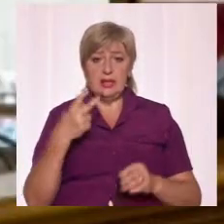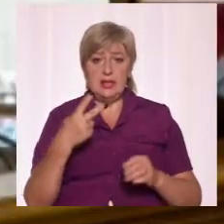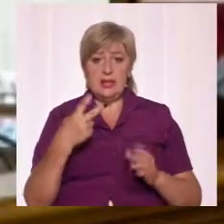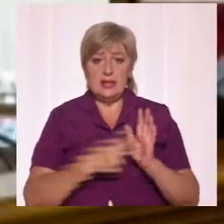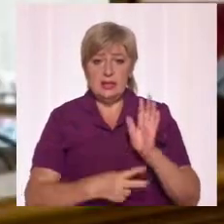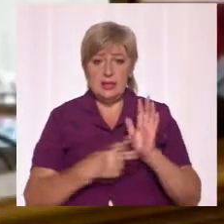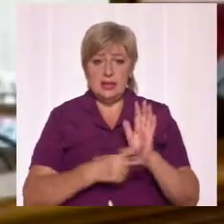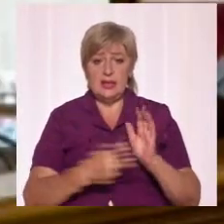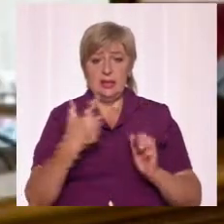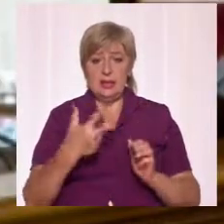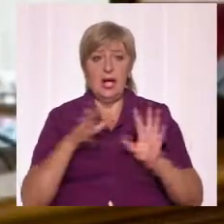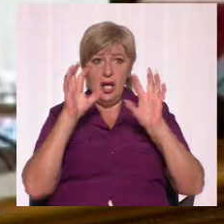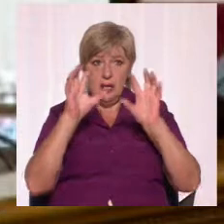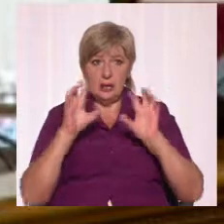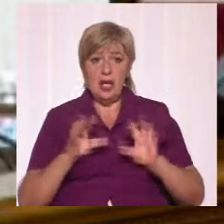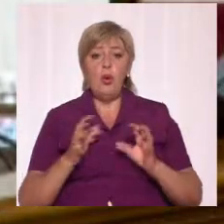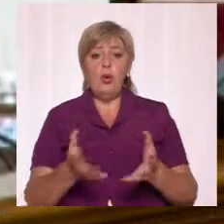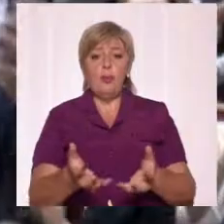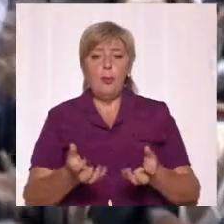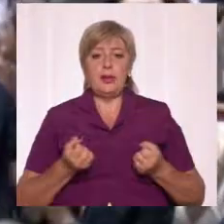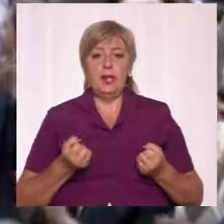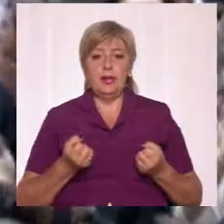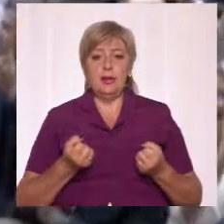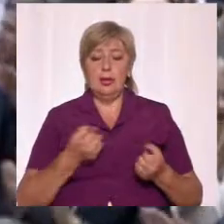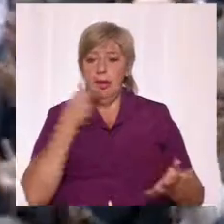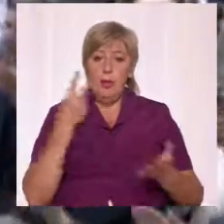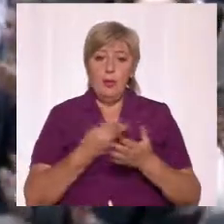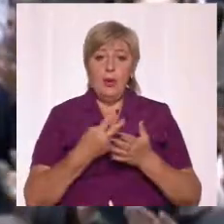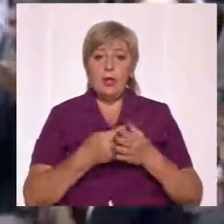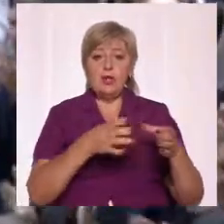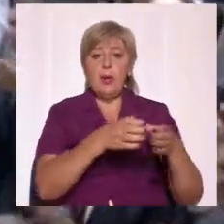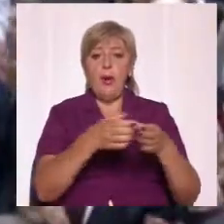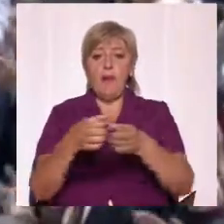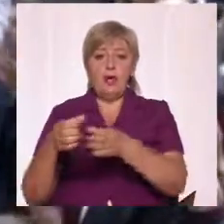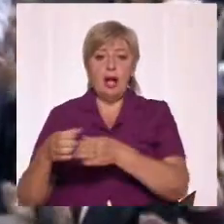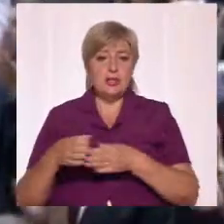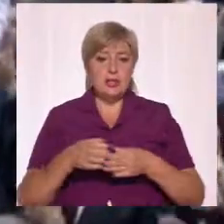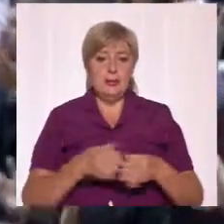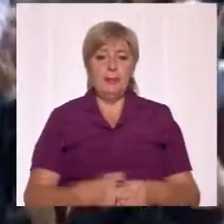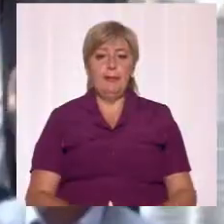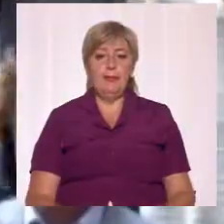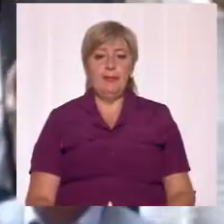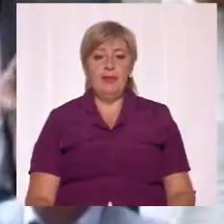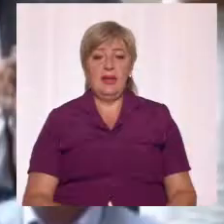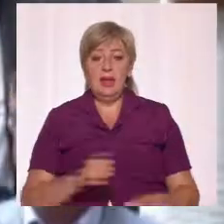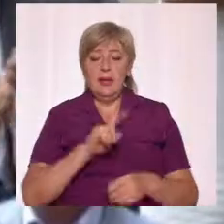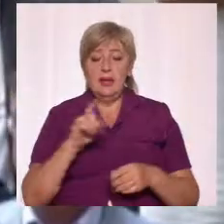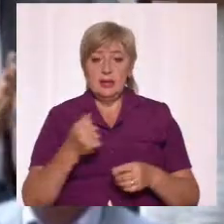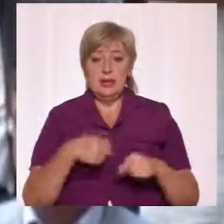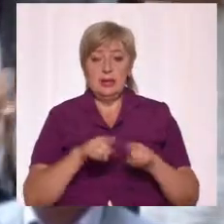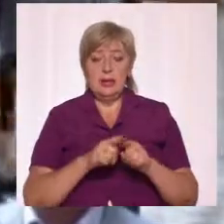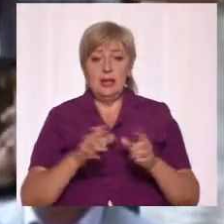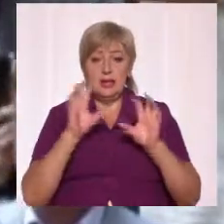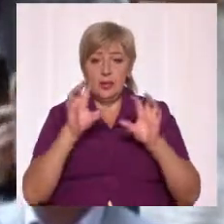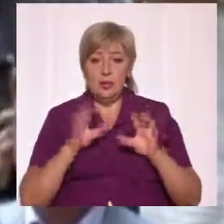373. Закон прийнято. Покажіть по фракціям, будь ласка. За відповідний законопроект у